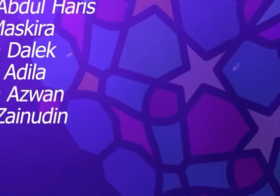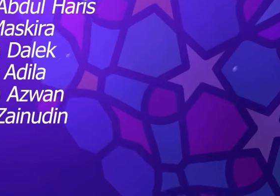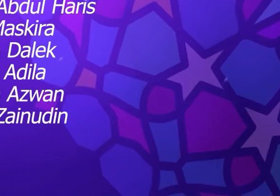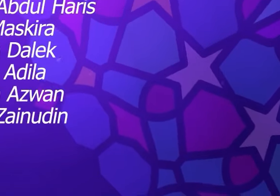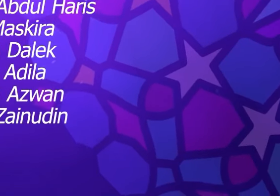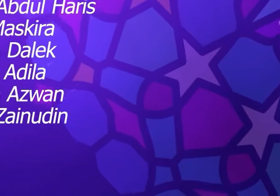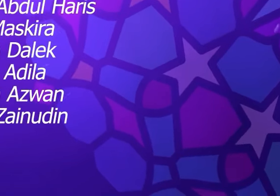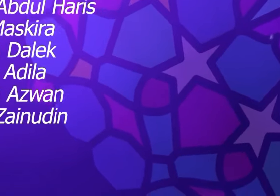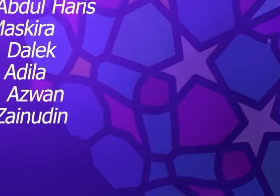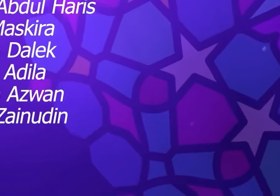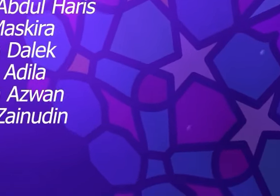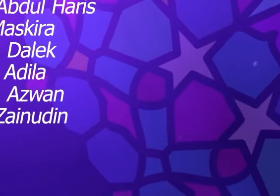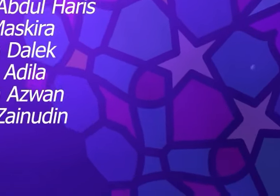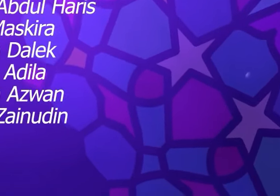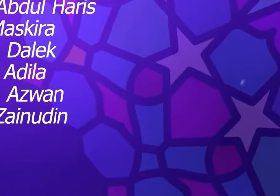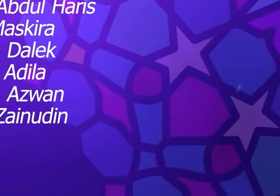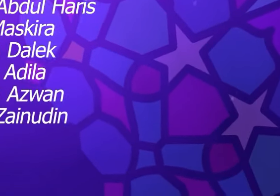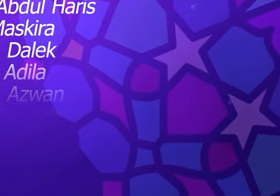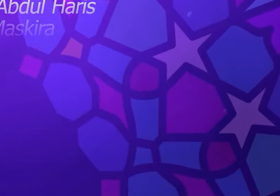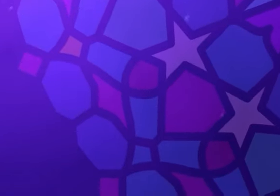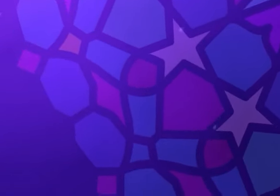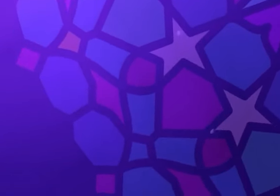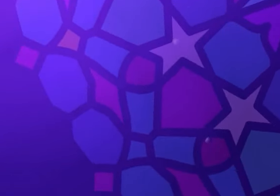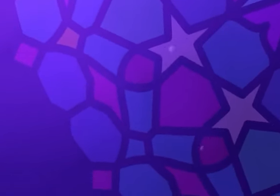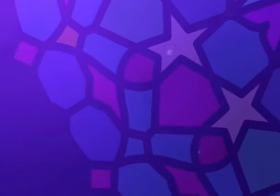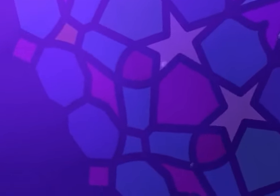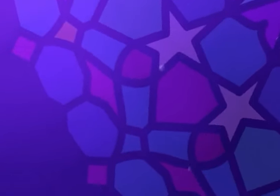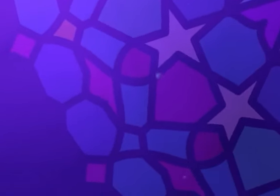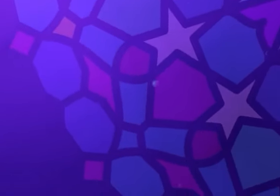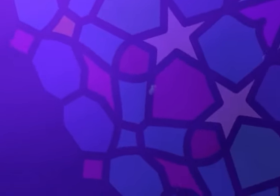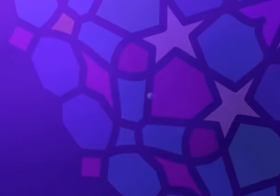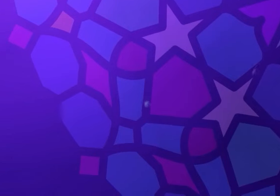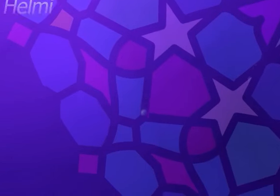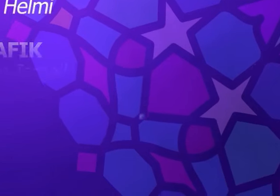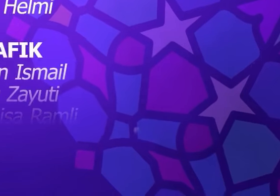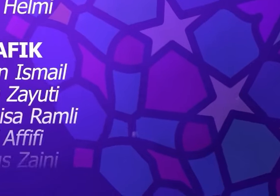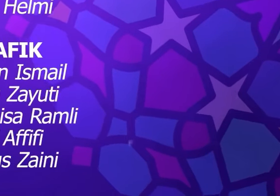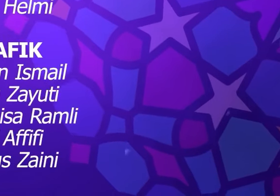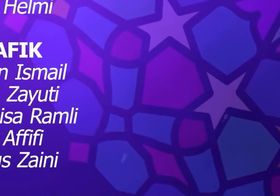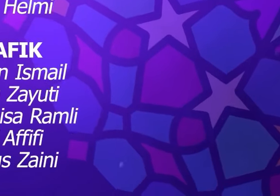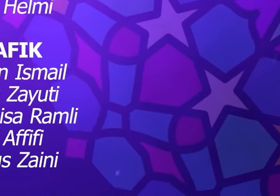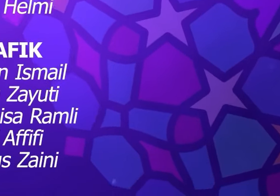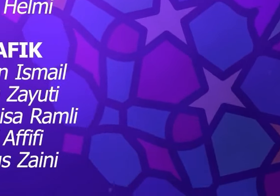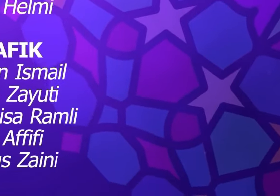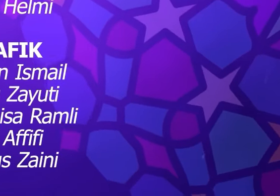واجعله لنا هجتين.